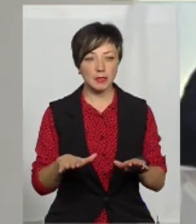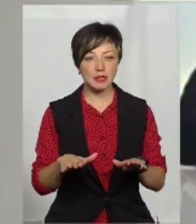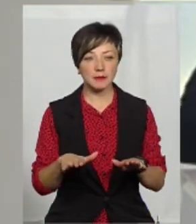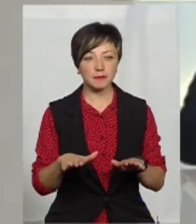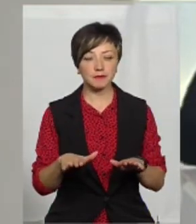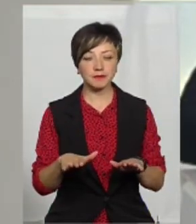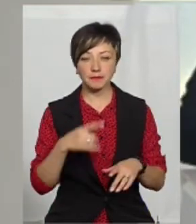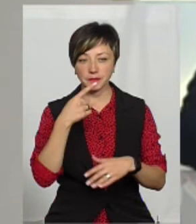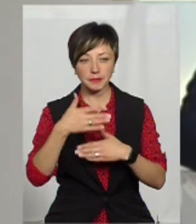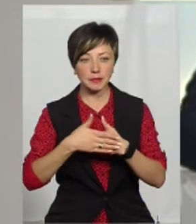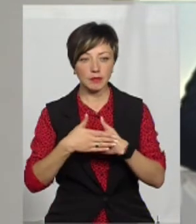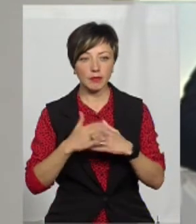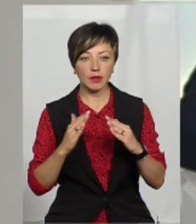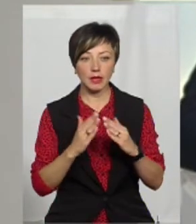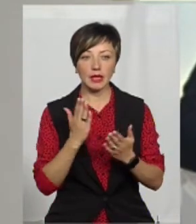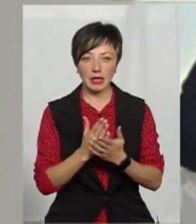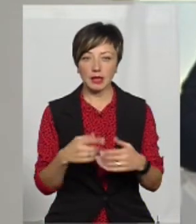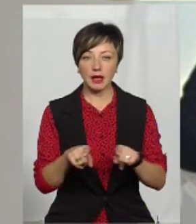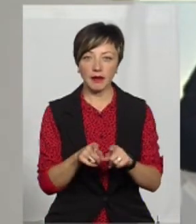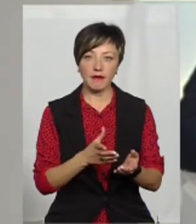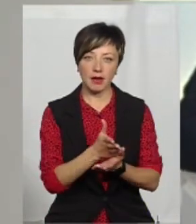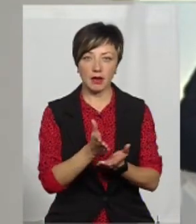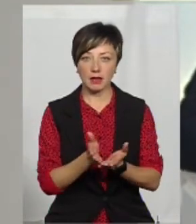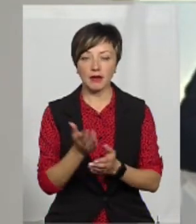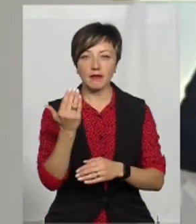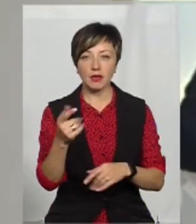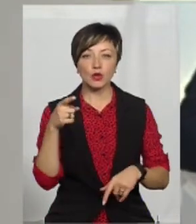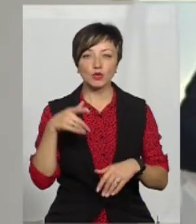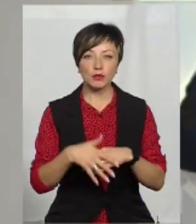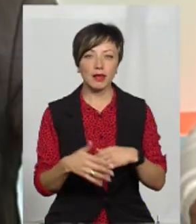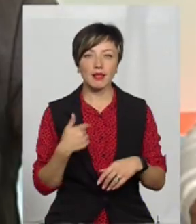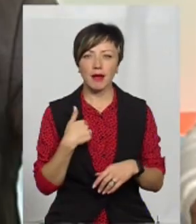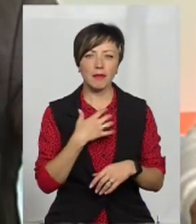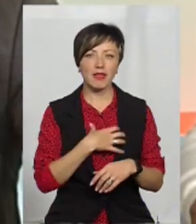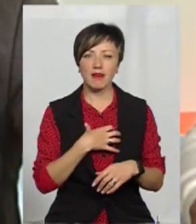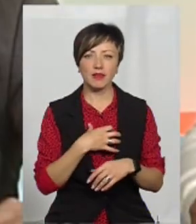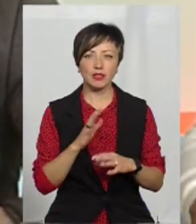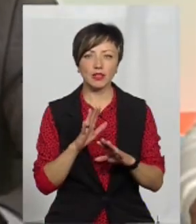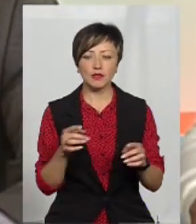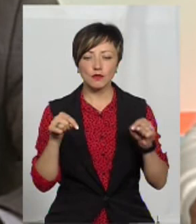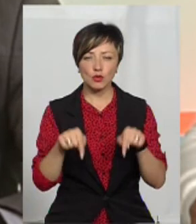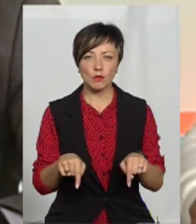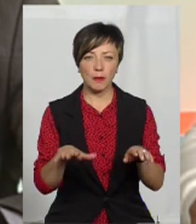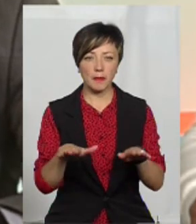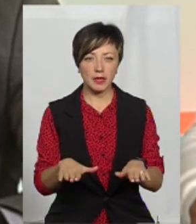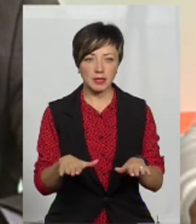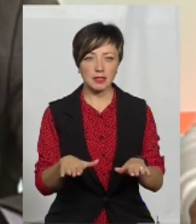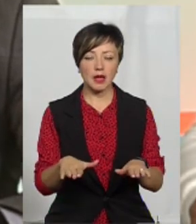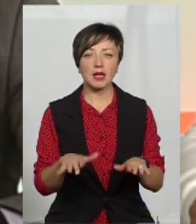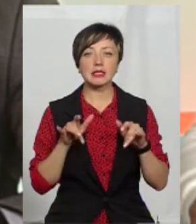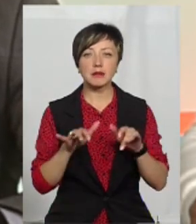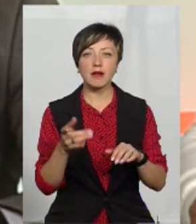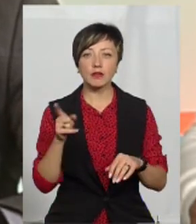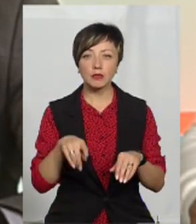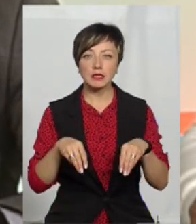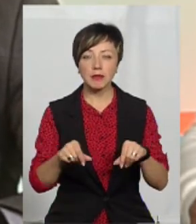району, неподалік будинку, чи є такі варіанти? Ви розумієте, нам не принципово, що він був саме в цьому місці. Діло в тому,